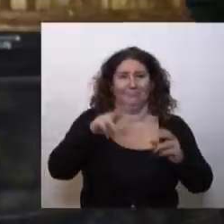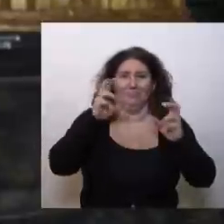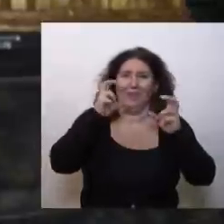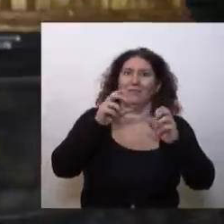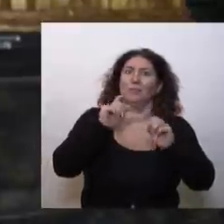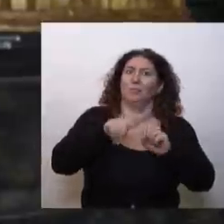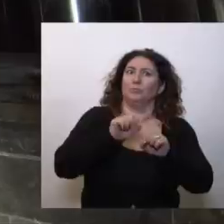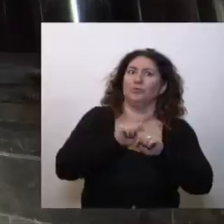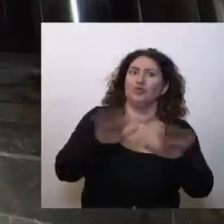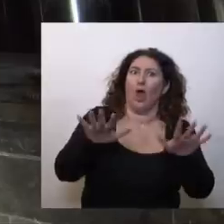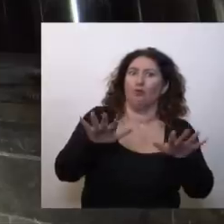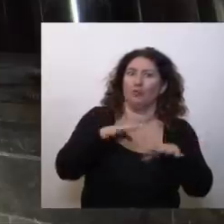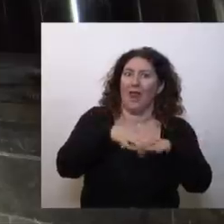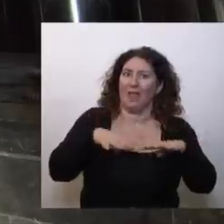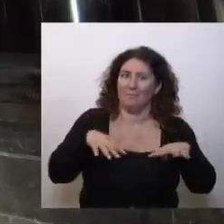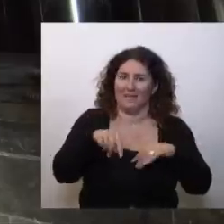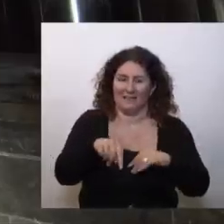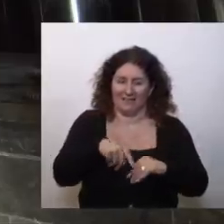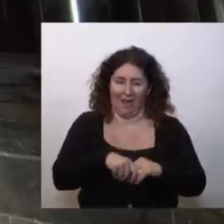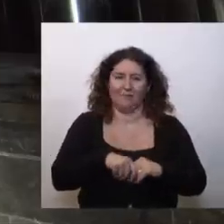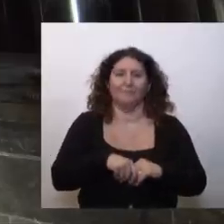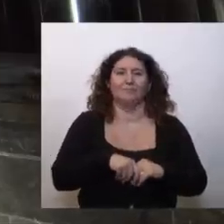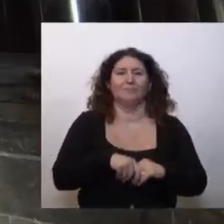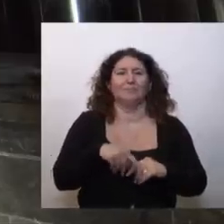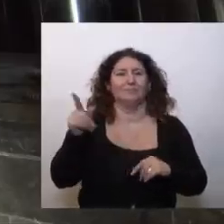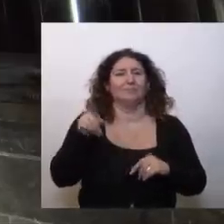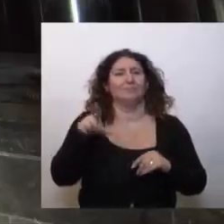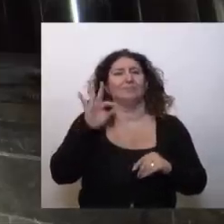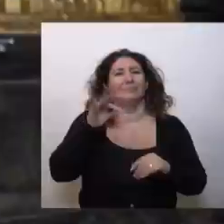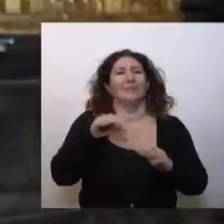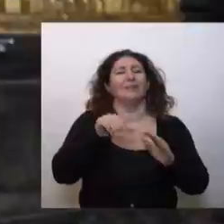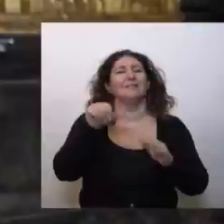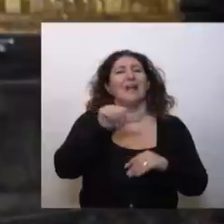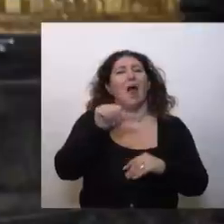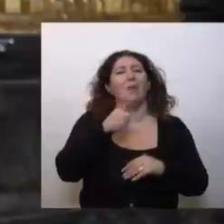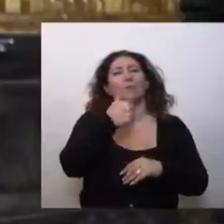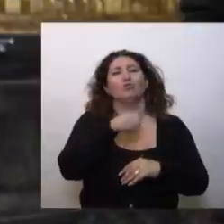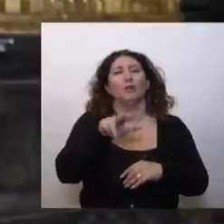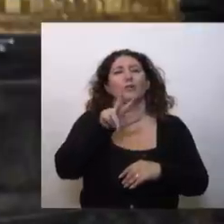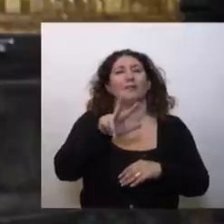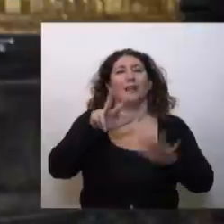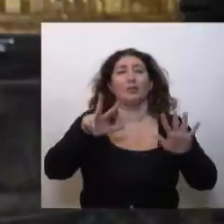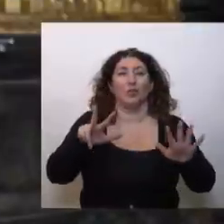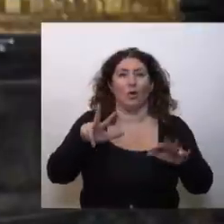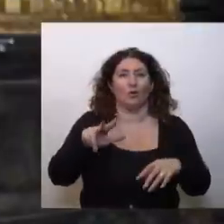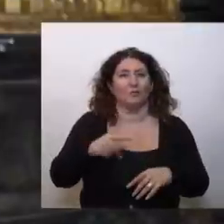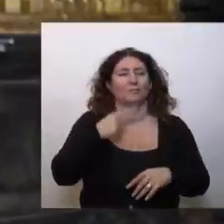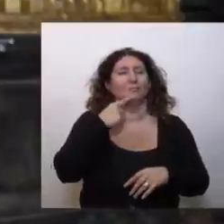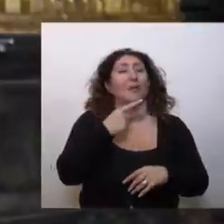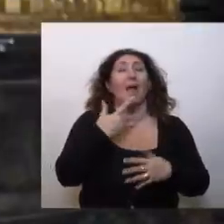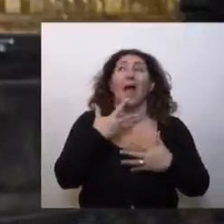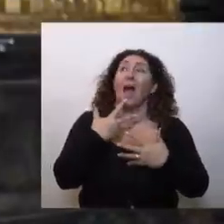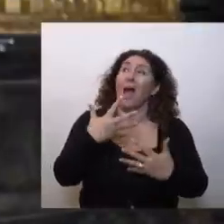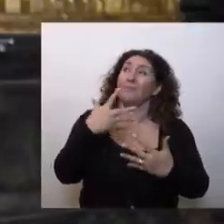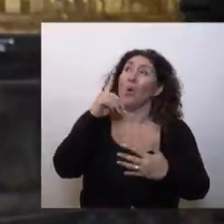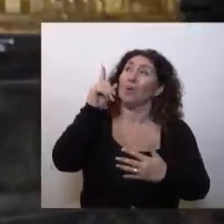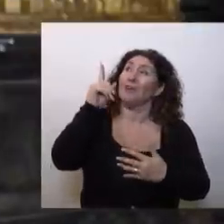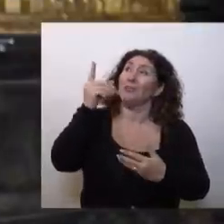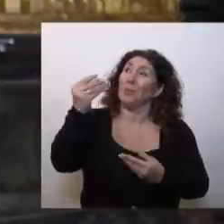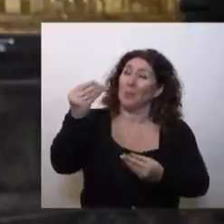social della Sindone un versetto del Salmo 138. Il tuo amore è per sempre.